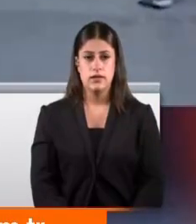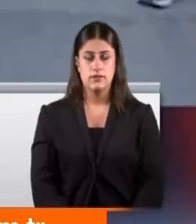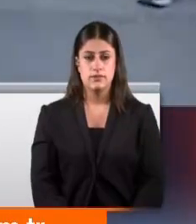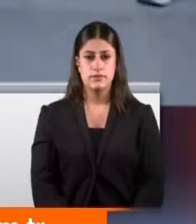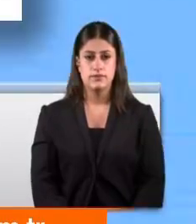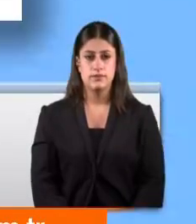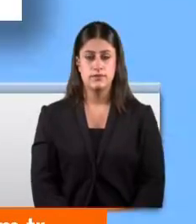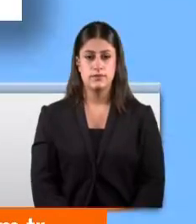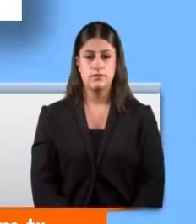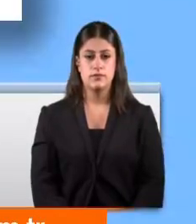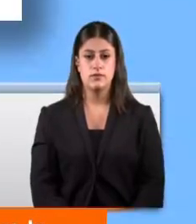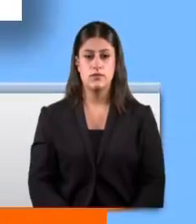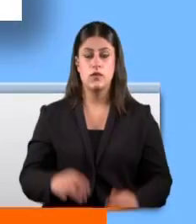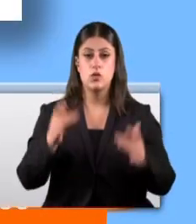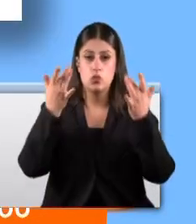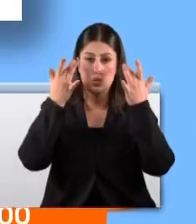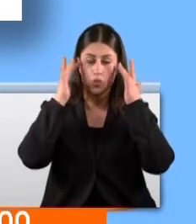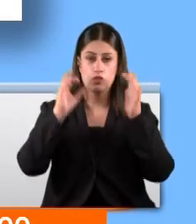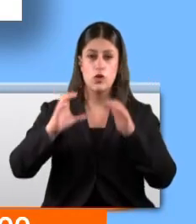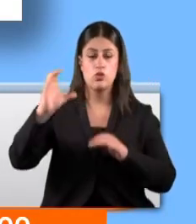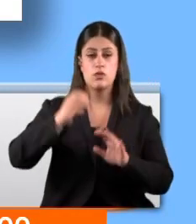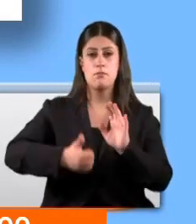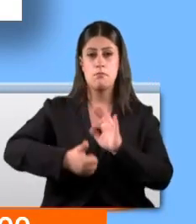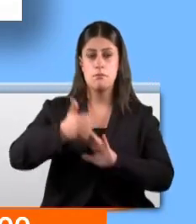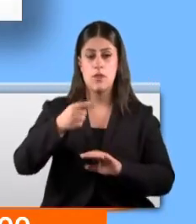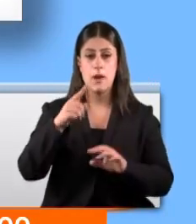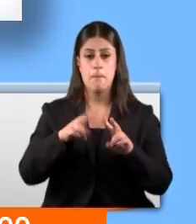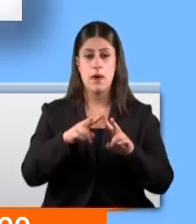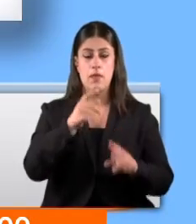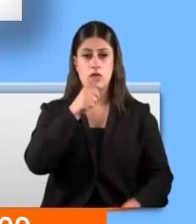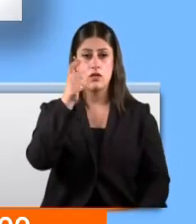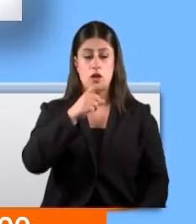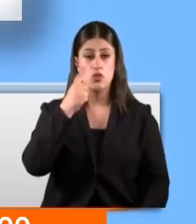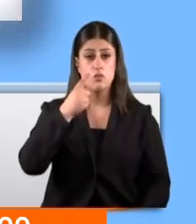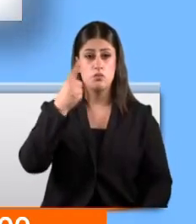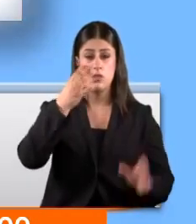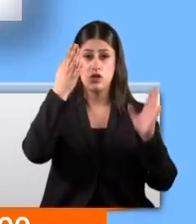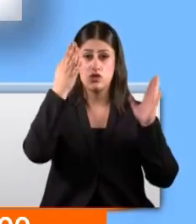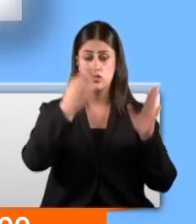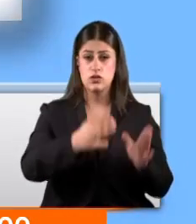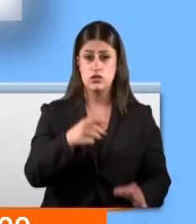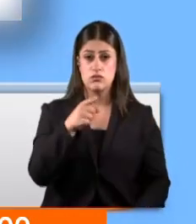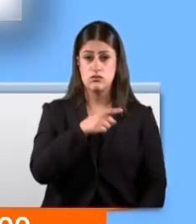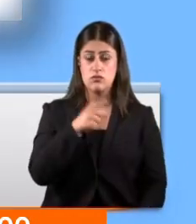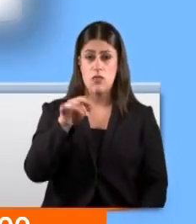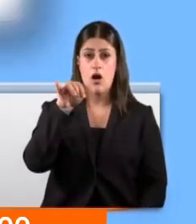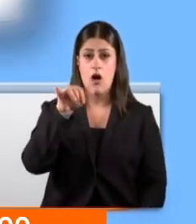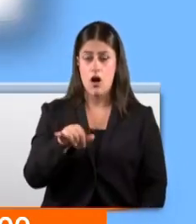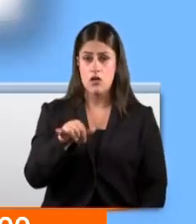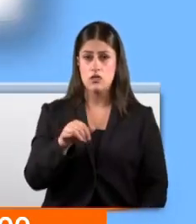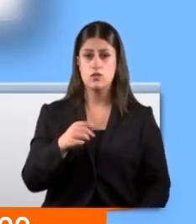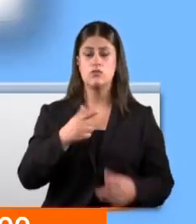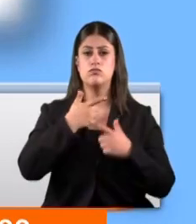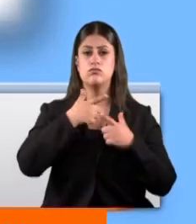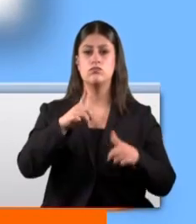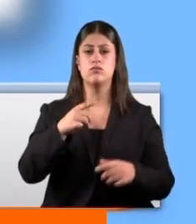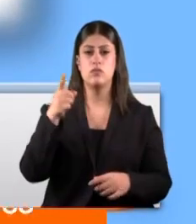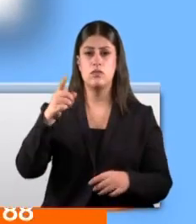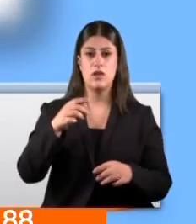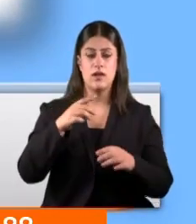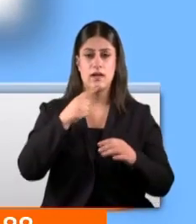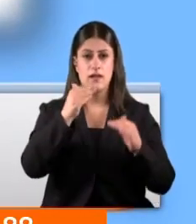kullandı Kültür ve Turizm Bakanı Cumhurbaşkanımız sayın Erdoğan'ın haklı ve gür sisini bastırmaya